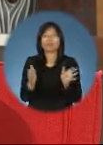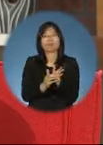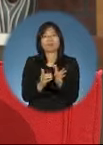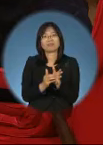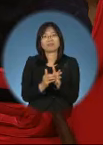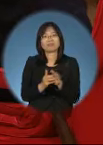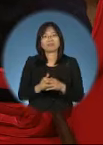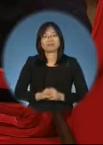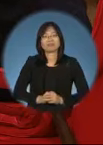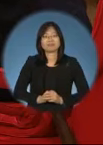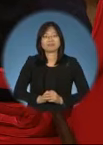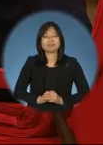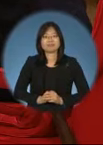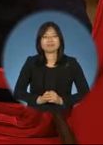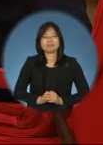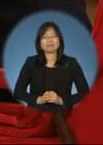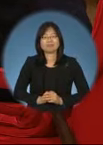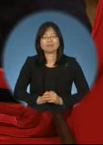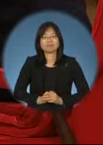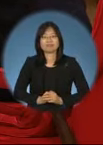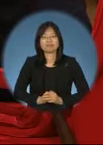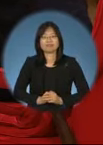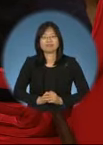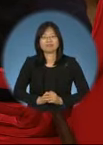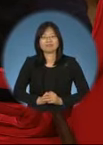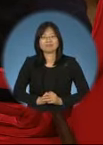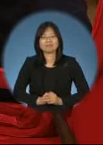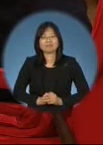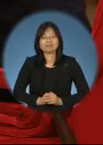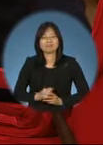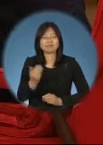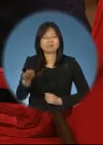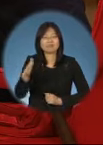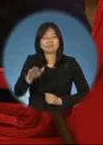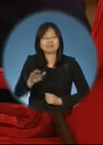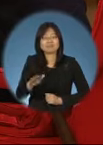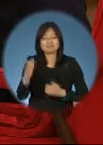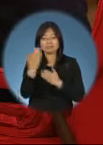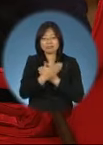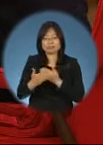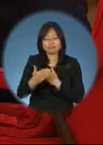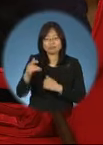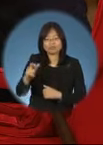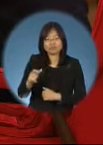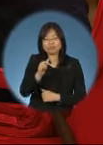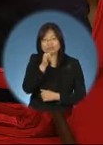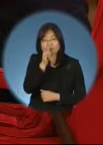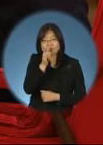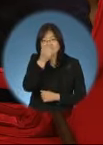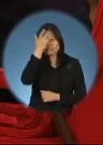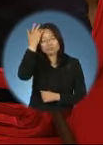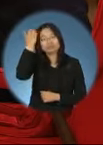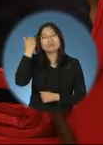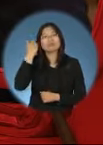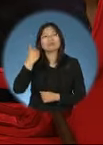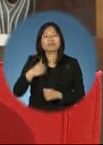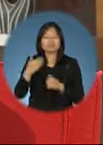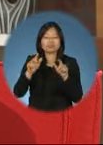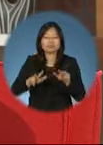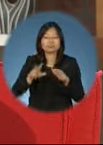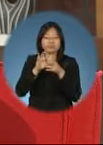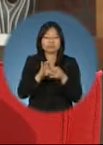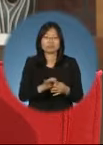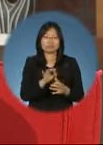예. 테크닉 와이즈 테크닉은 예. 아니 그래도 몸이 굳잖아요. 이미. 아니 그러니까 이제 계속 이제 하는 거죠.